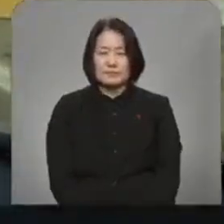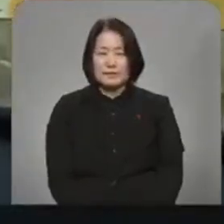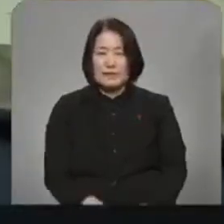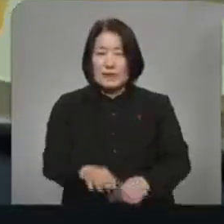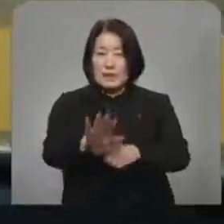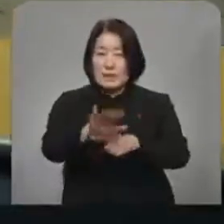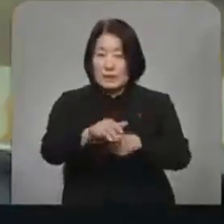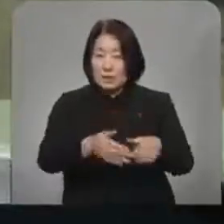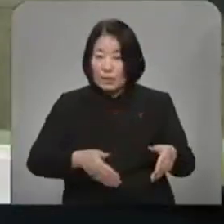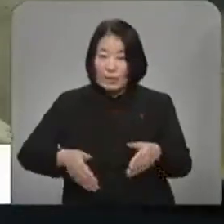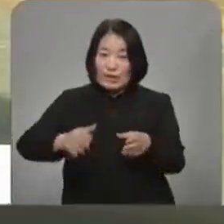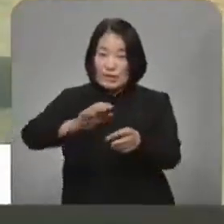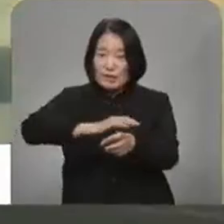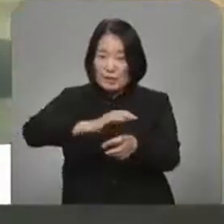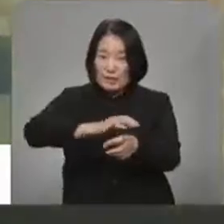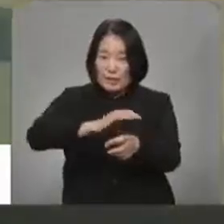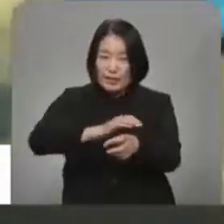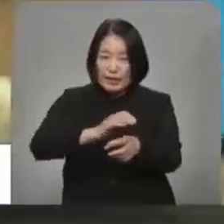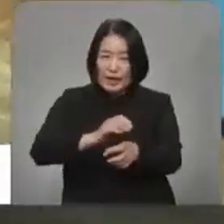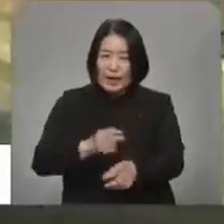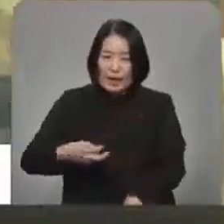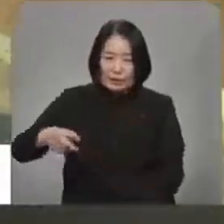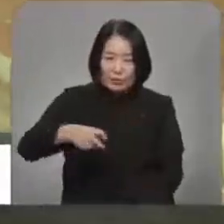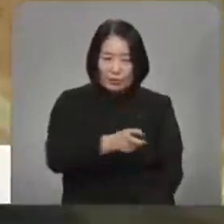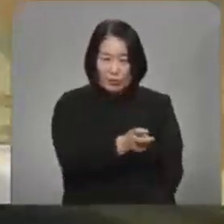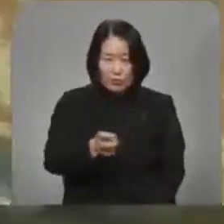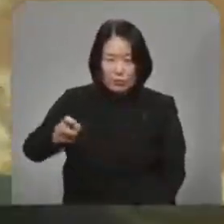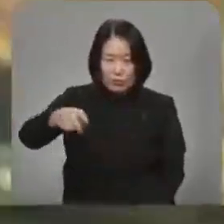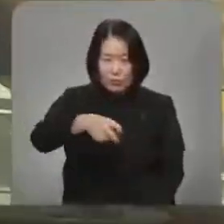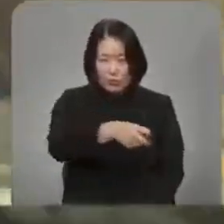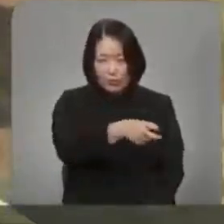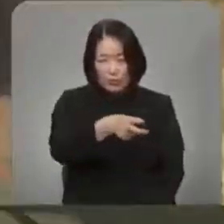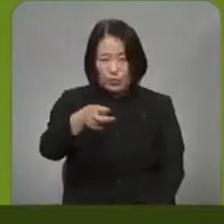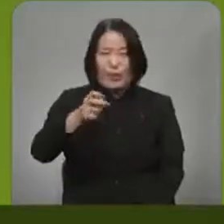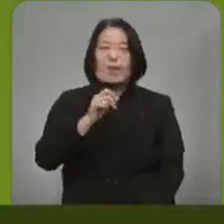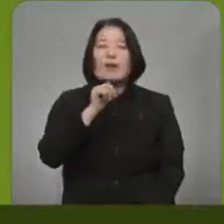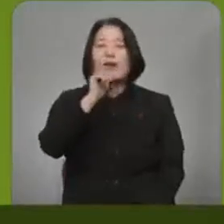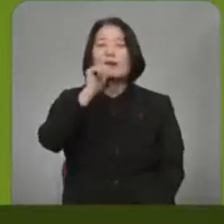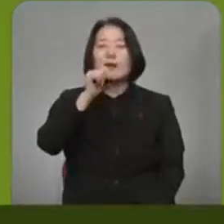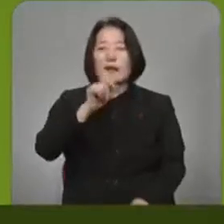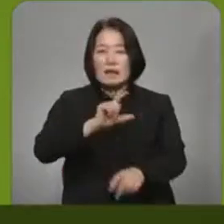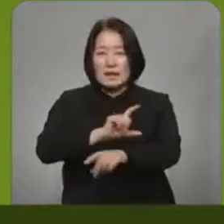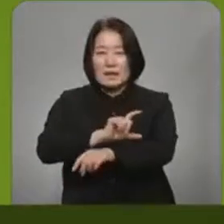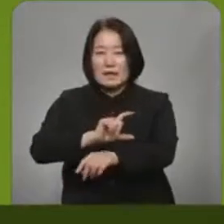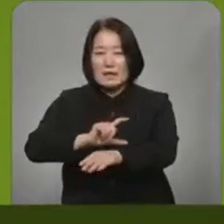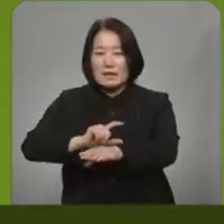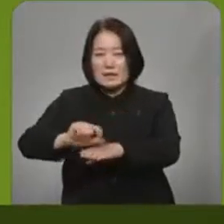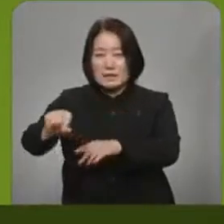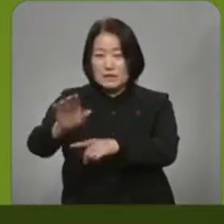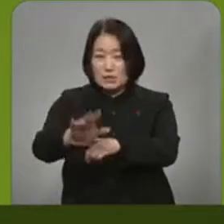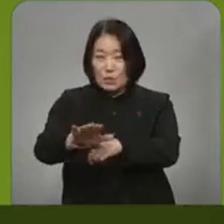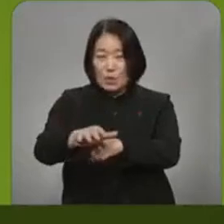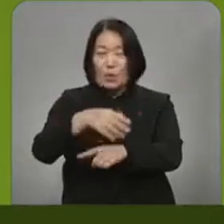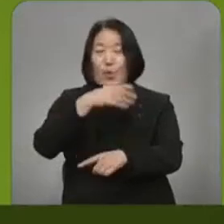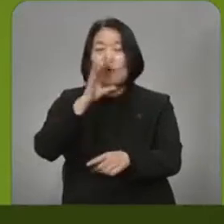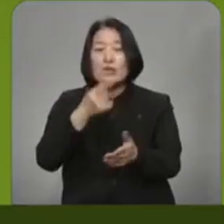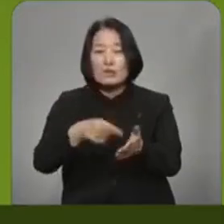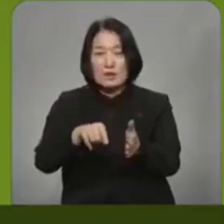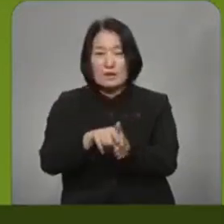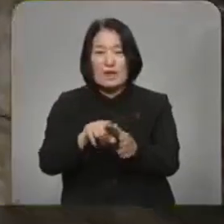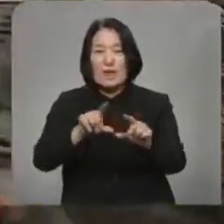시골길을 따라 승합차 한 대가 바삐 움직입니다. 형편이 어려운 시골 노인들을 위해 반찬 배달을 하고 있는